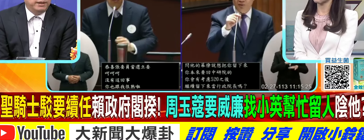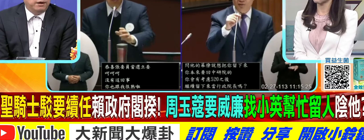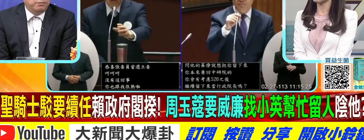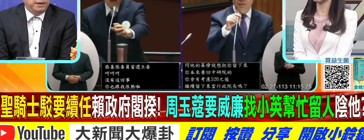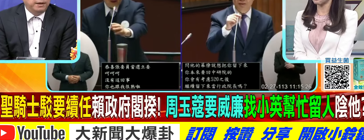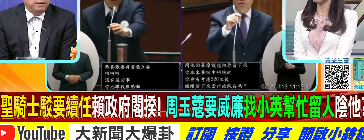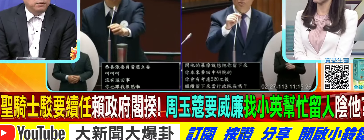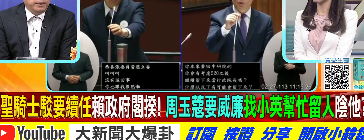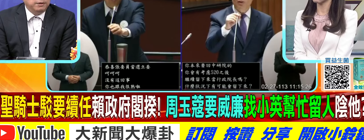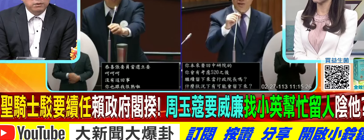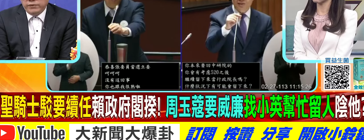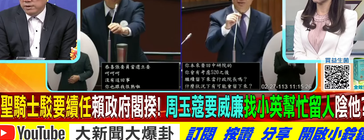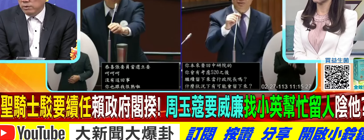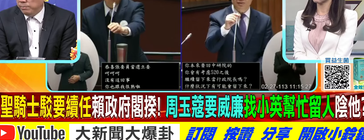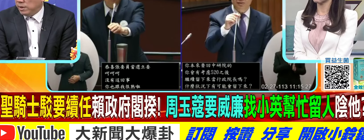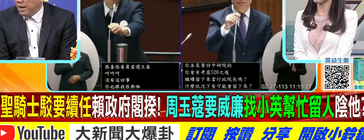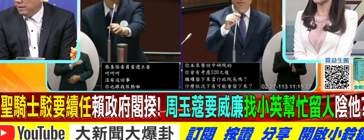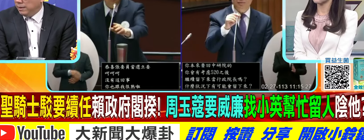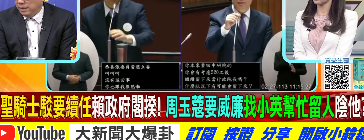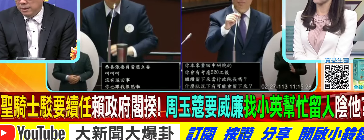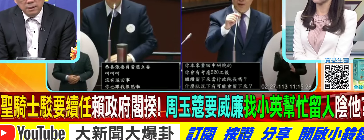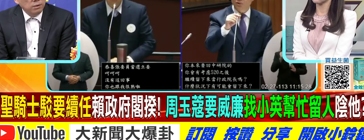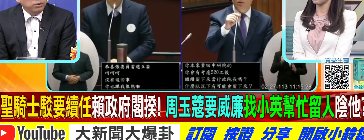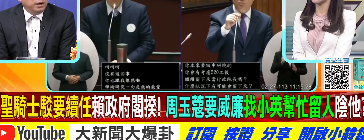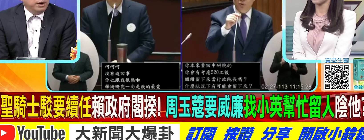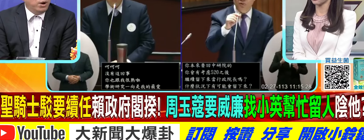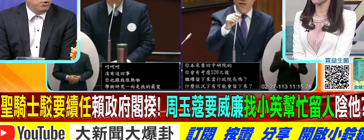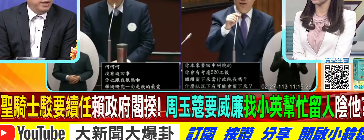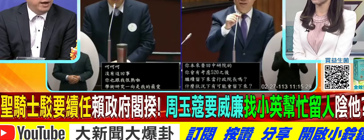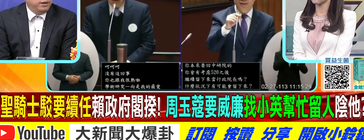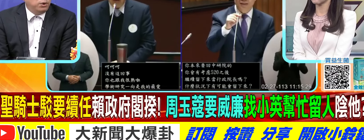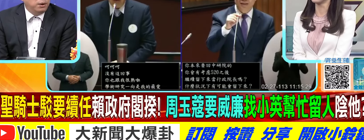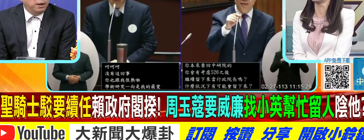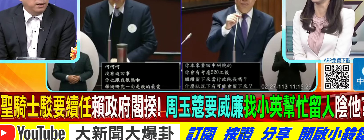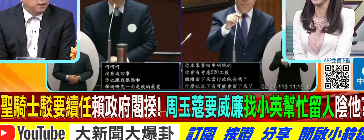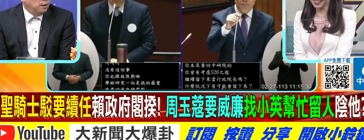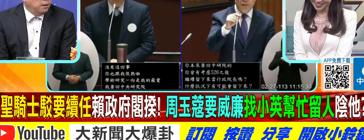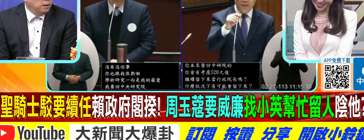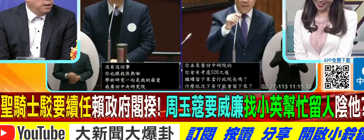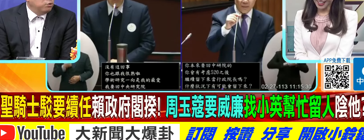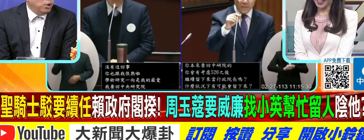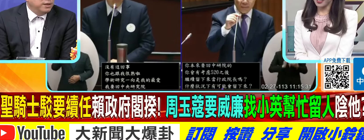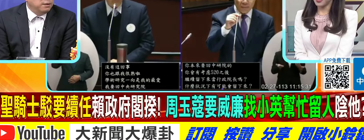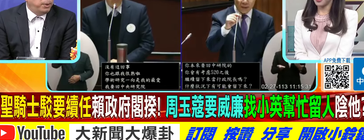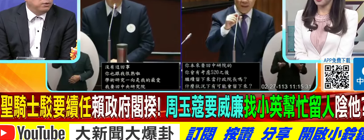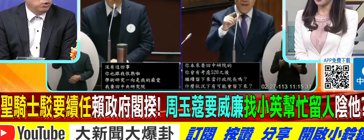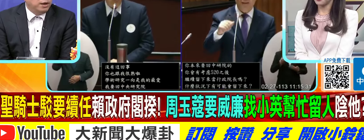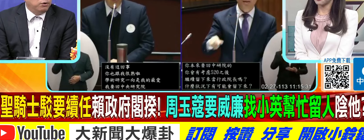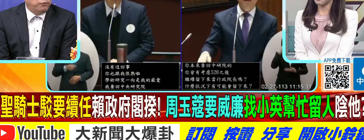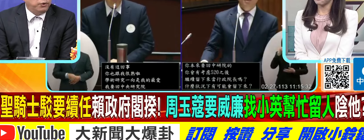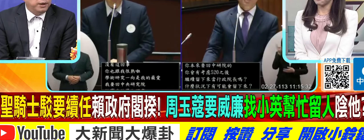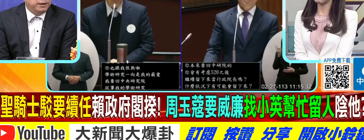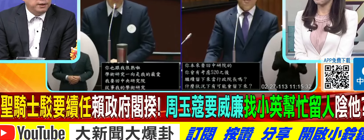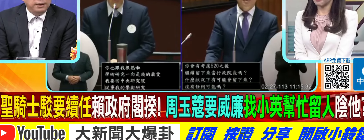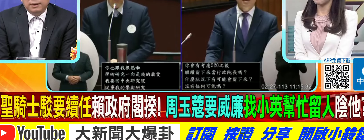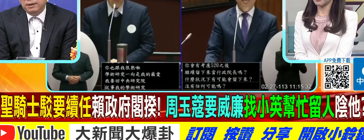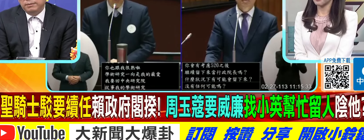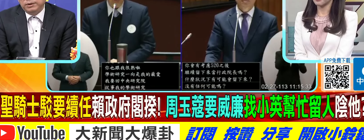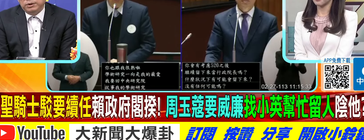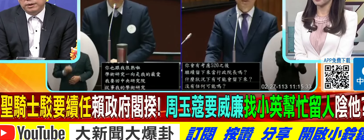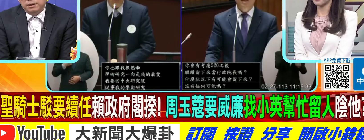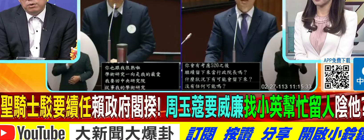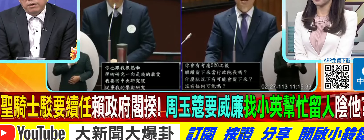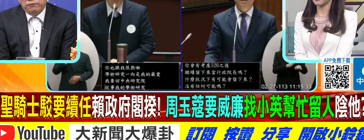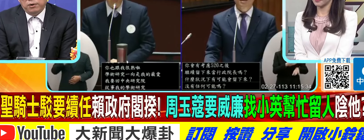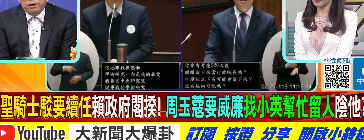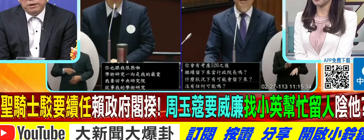的味道嘛，就表示说反正我也不干了啦， 对， 我就给你乱回答一通，连船只碰撞他都否认哎，我